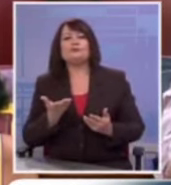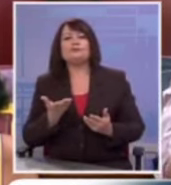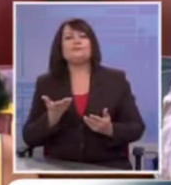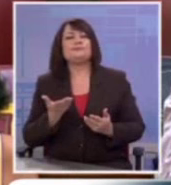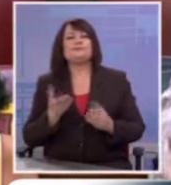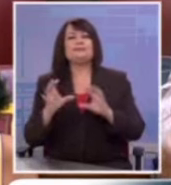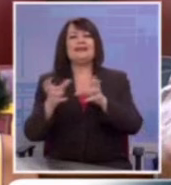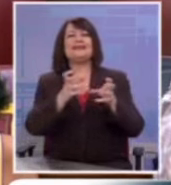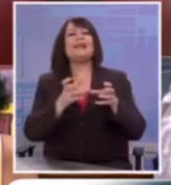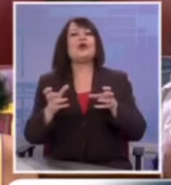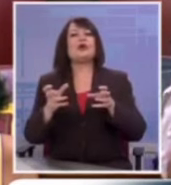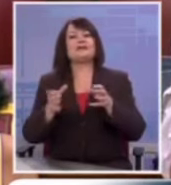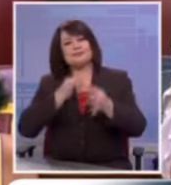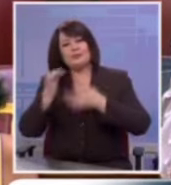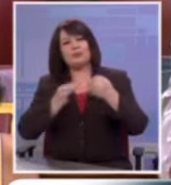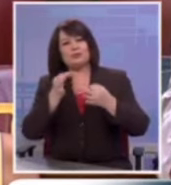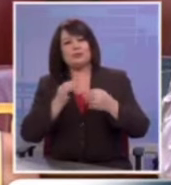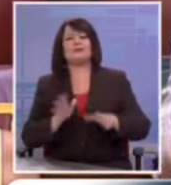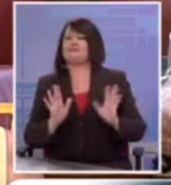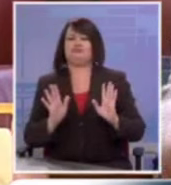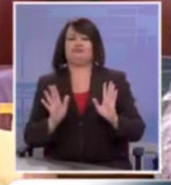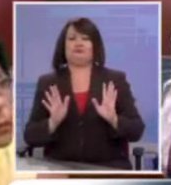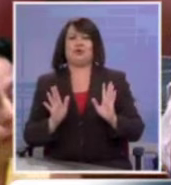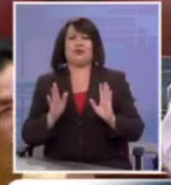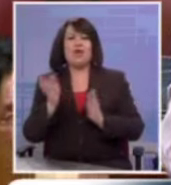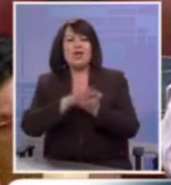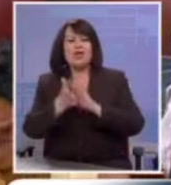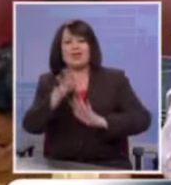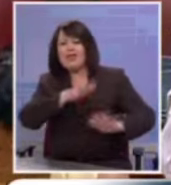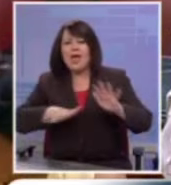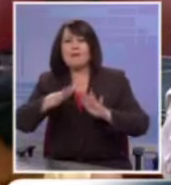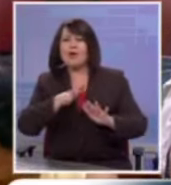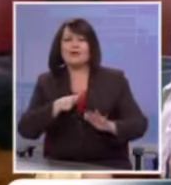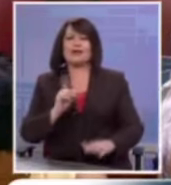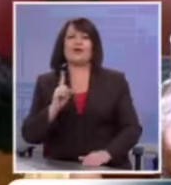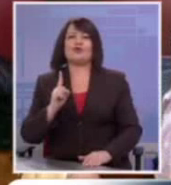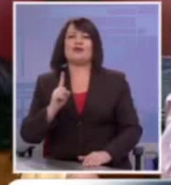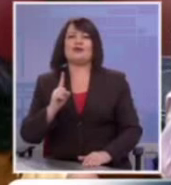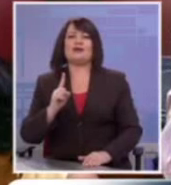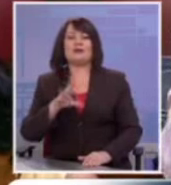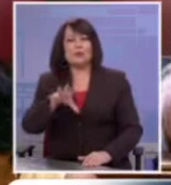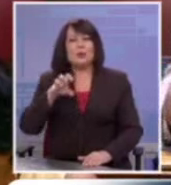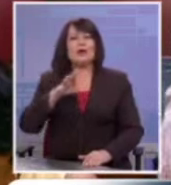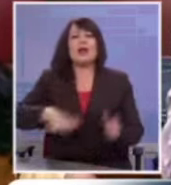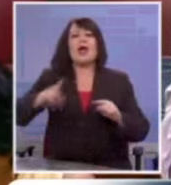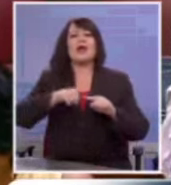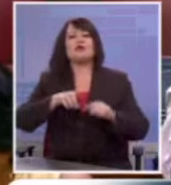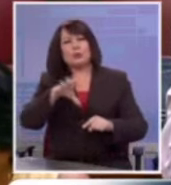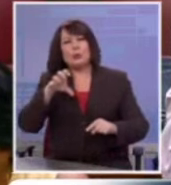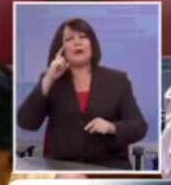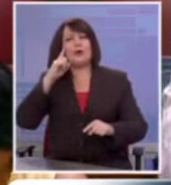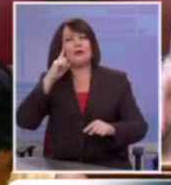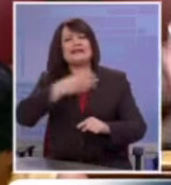στην τηλεοπτική υποστήριξη. Δεν οφείλεται στη διαπλοκή. Οφείλεται στο λαϊκό αισθητήριο ότι αυτή η